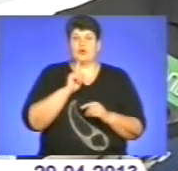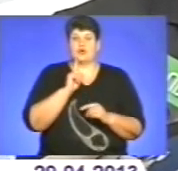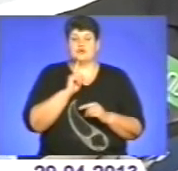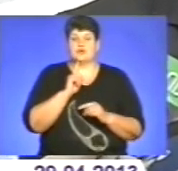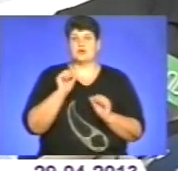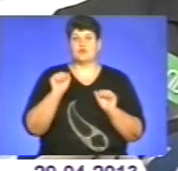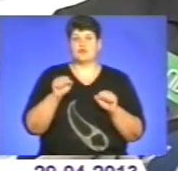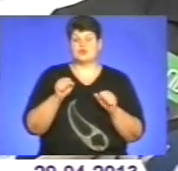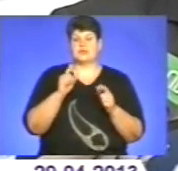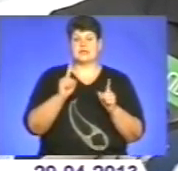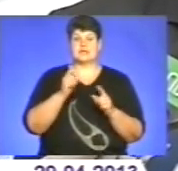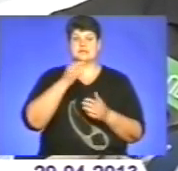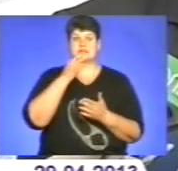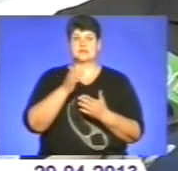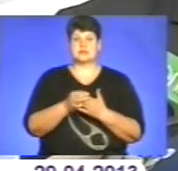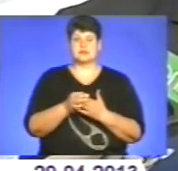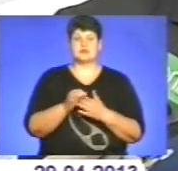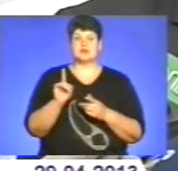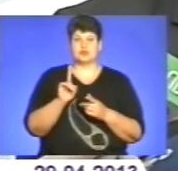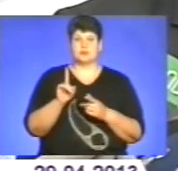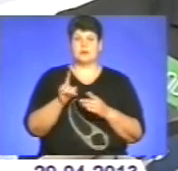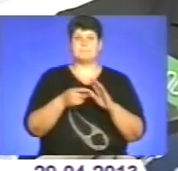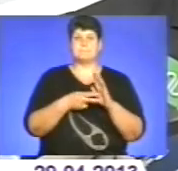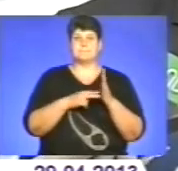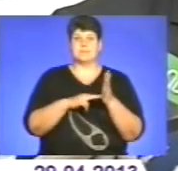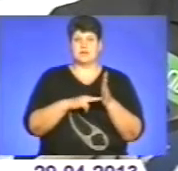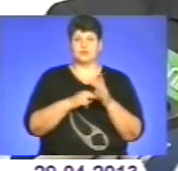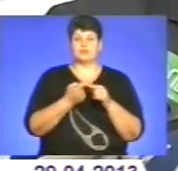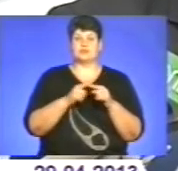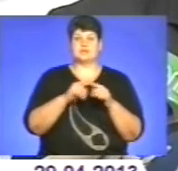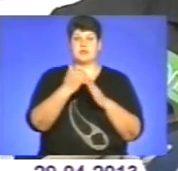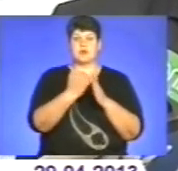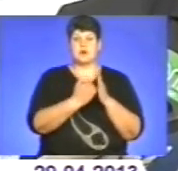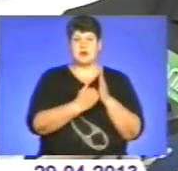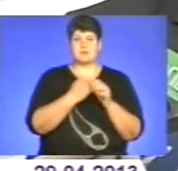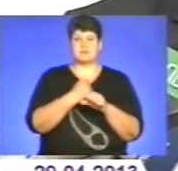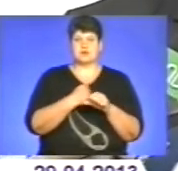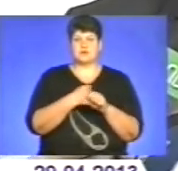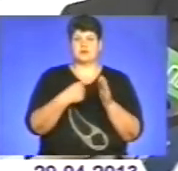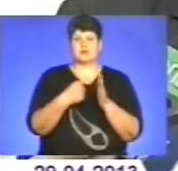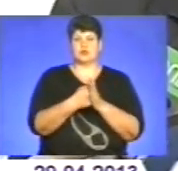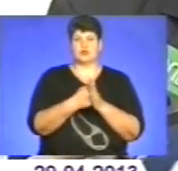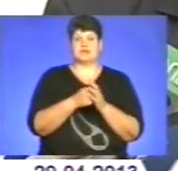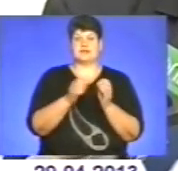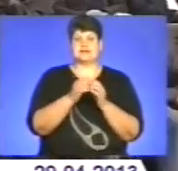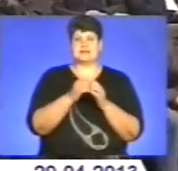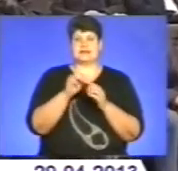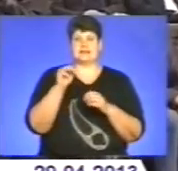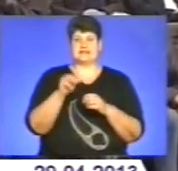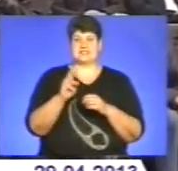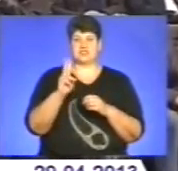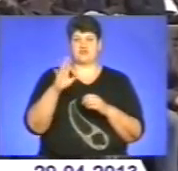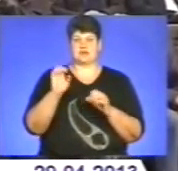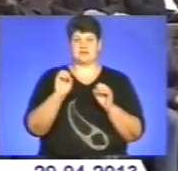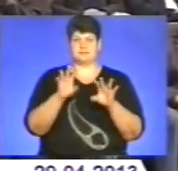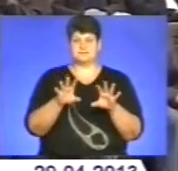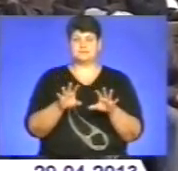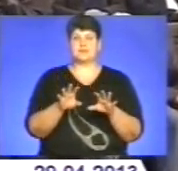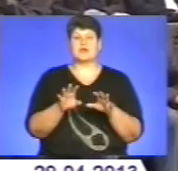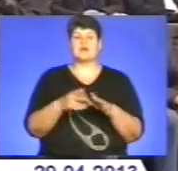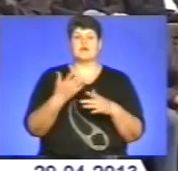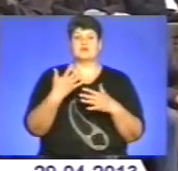тільки сказати те, що ми плануємо по цій програмі відпрацювати дете до 10 тисяч квартир. Торік будівельники звели